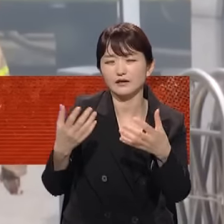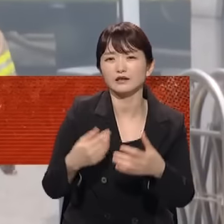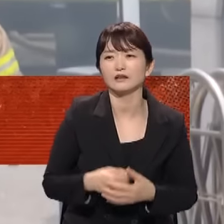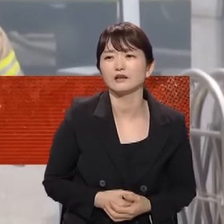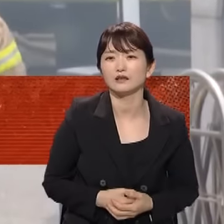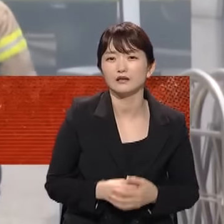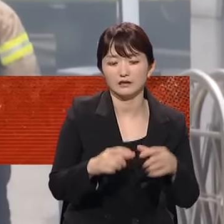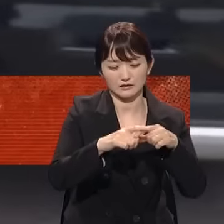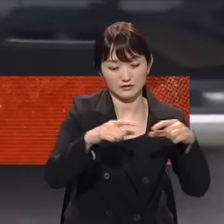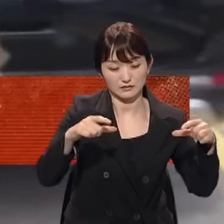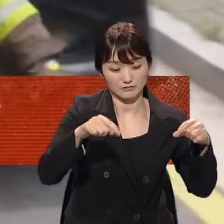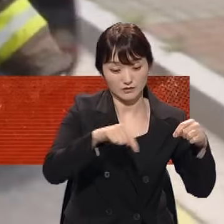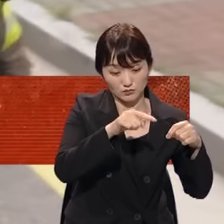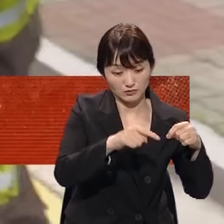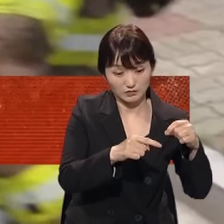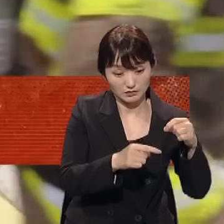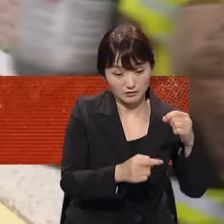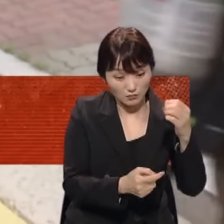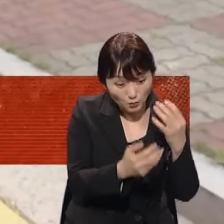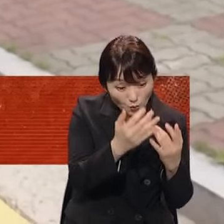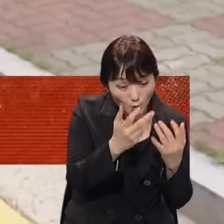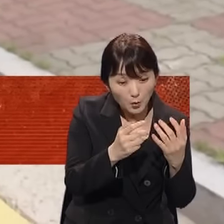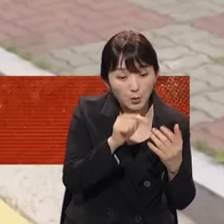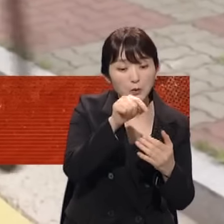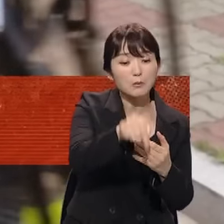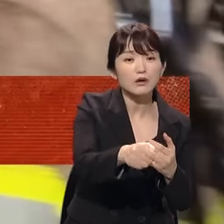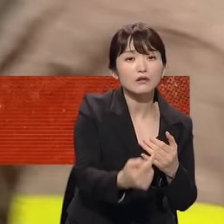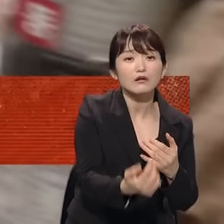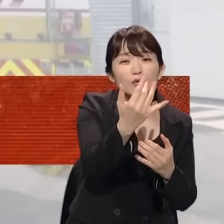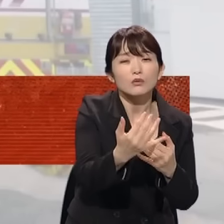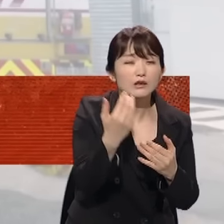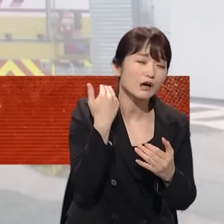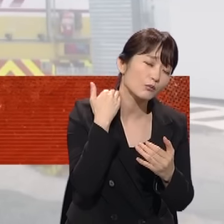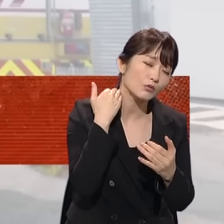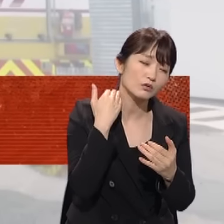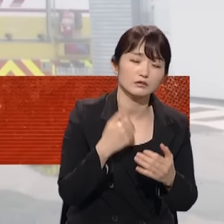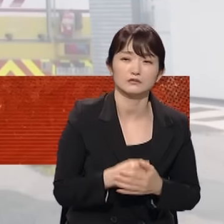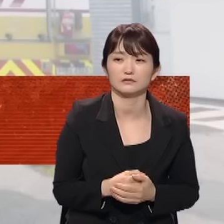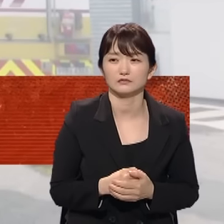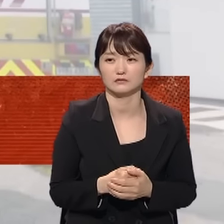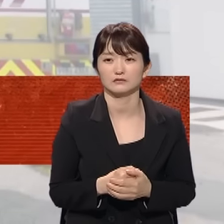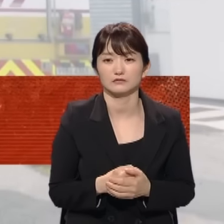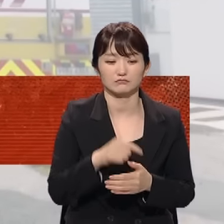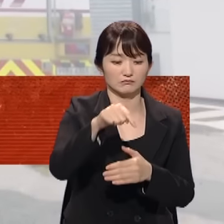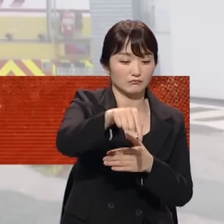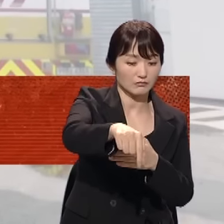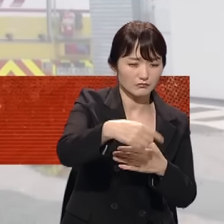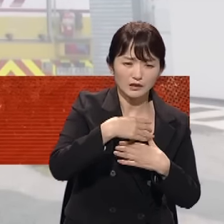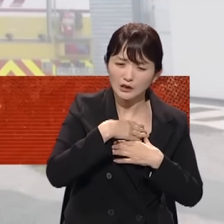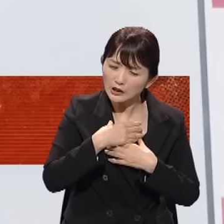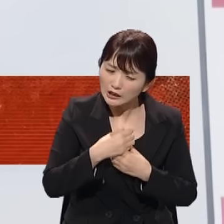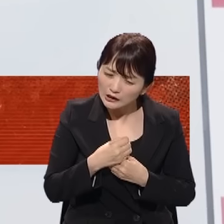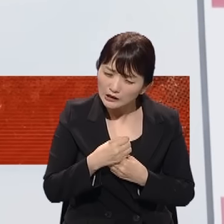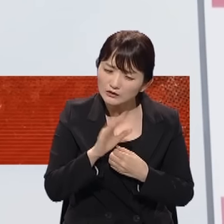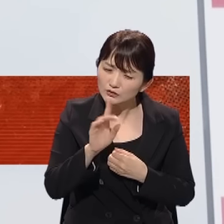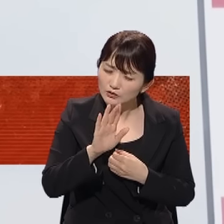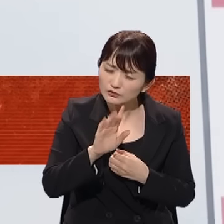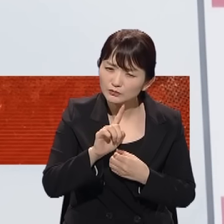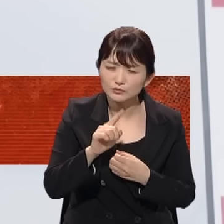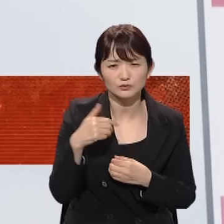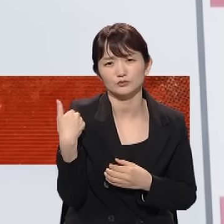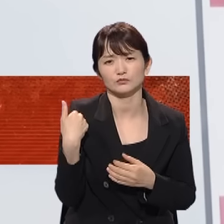배터리 내부에서 화재의 원인이 있기 때문에 바깥에 불씨가 안 보이는 겁니다. 그러니까 바깥 이게 지금 안전한 상황인지 아닌지를 쉽게 확인하기가 어렵고 두